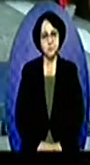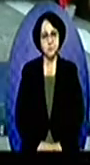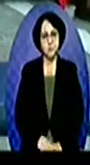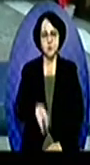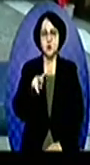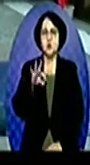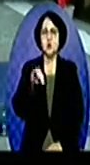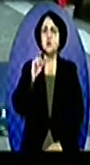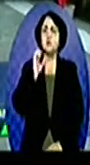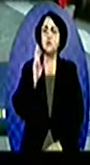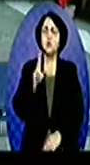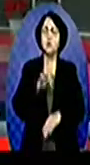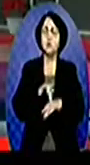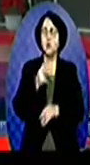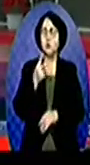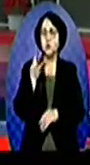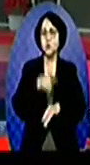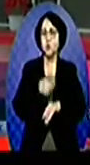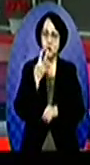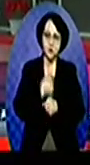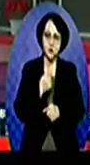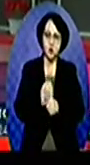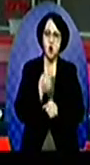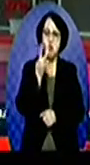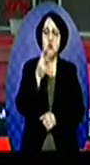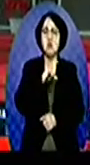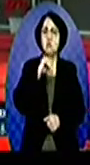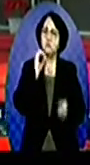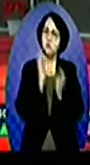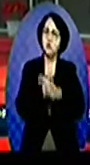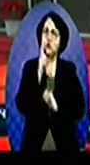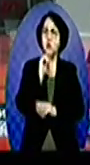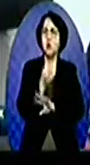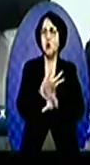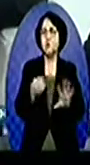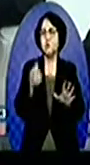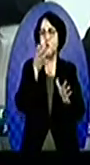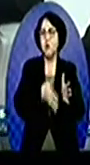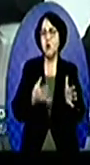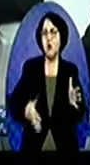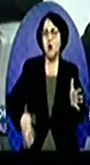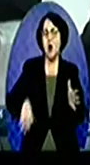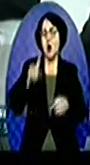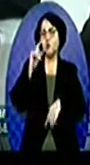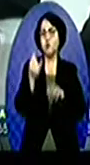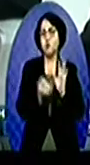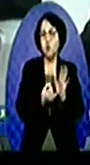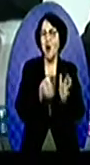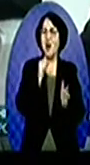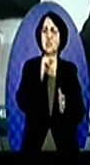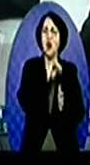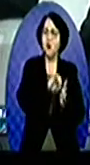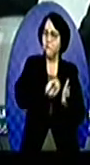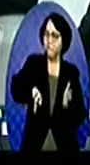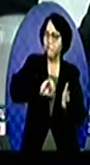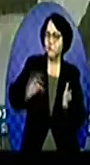Логистикийн төв нь 24 цагийн үйл ажиллагаатай хоёр ээлжээр ажиллана. Хоногт 800 орчим вагон буюу 16 галт тэрэг хүлээ авч ачиж буулгах шилжүүлэн ачилт хийх